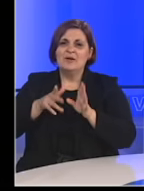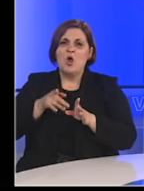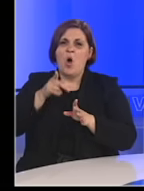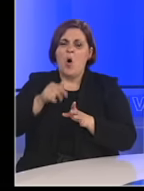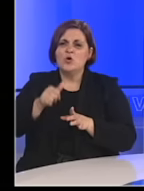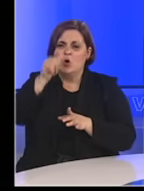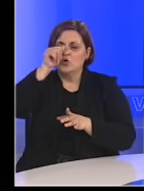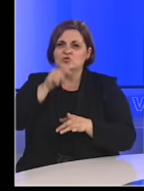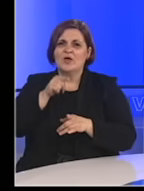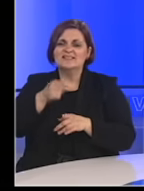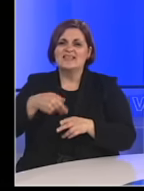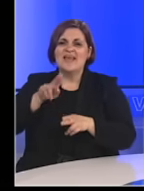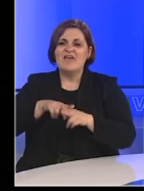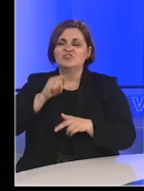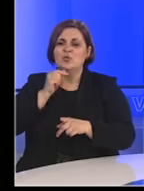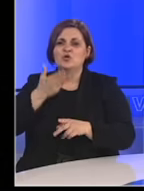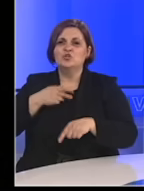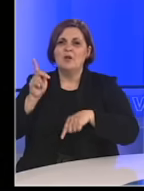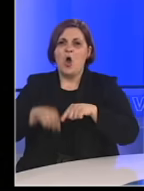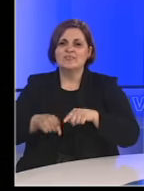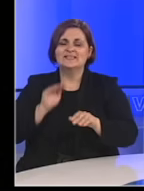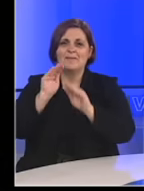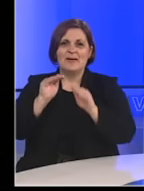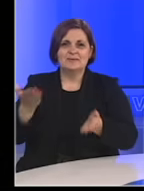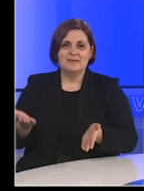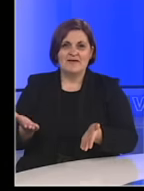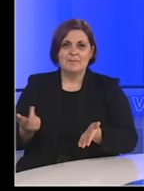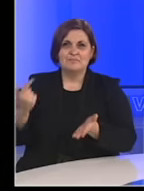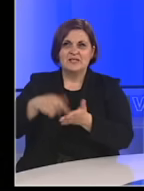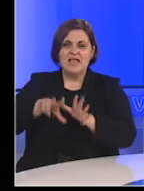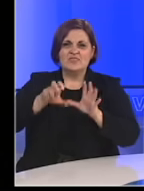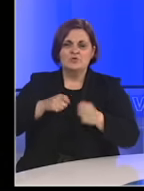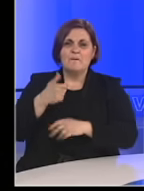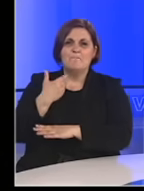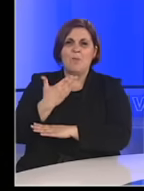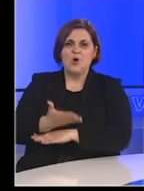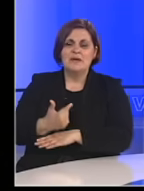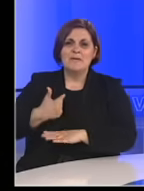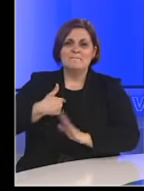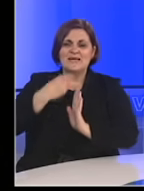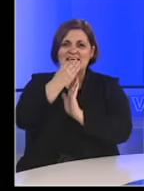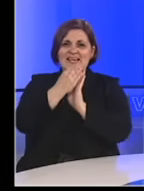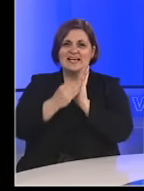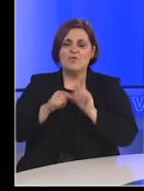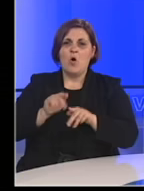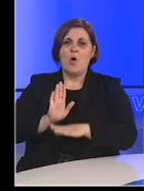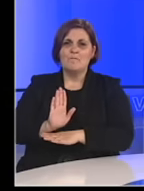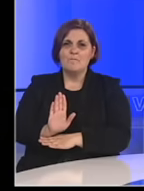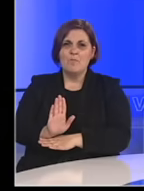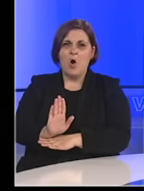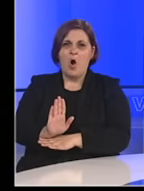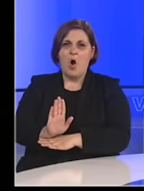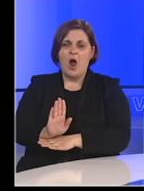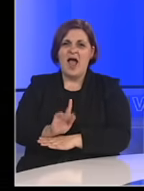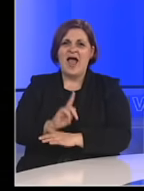što dominira u ovome trenutku. I ako mogu reći, negdje oko 1800 poslodavaca, bar prema našoj evidenciji, kao u ovom trenutku, je